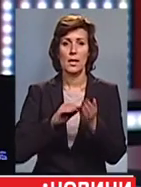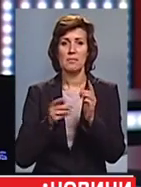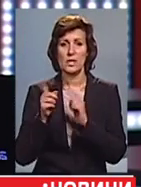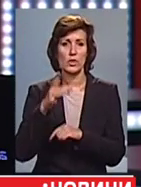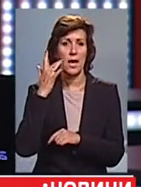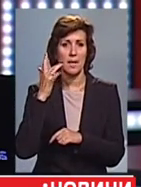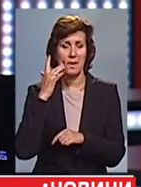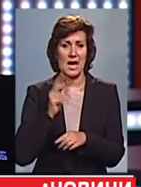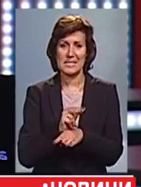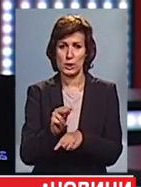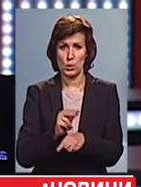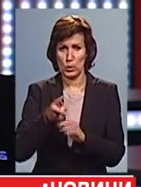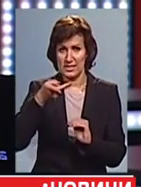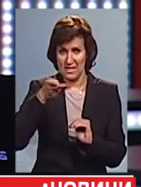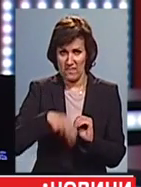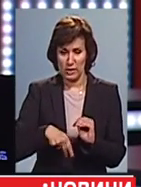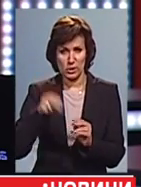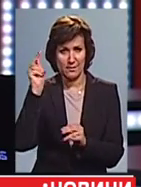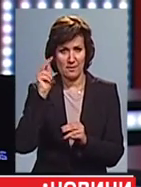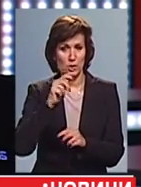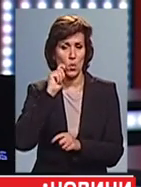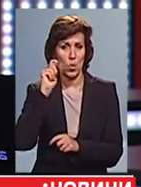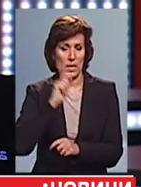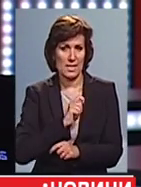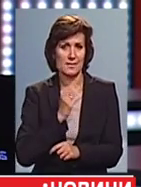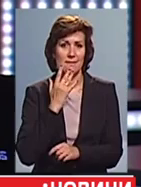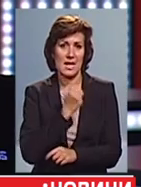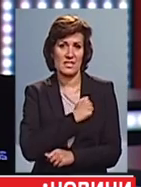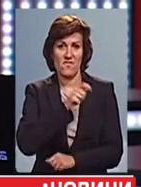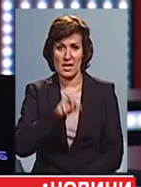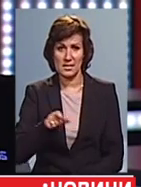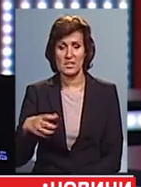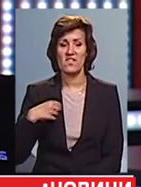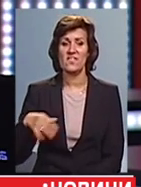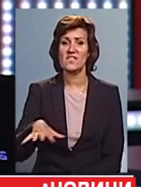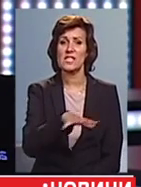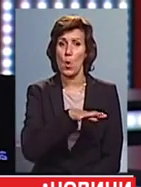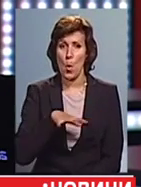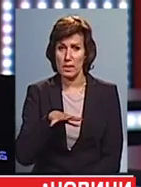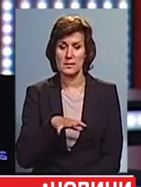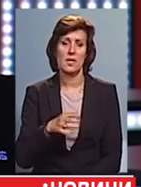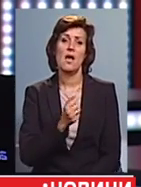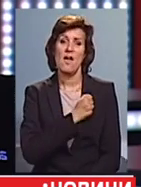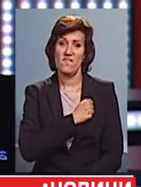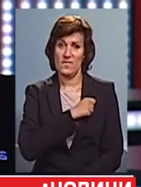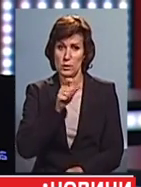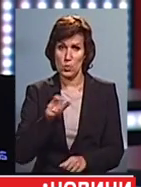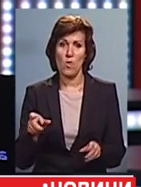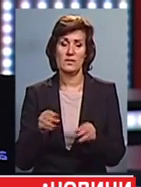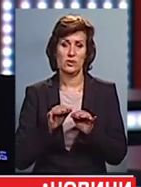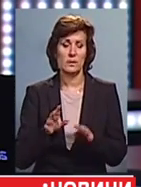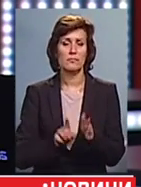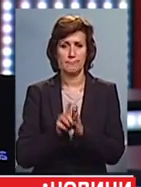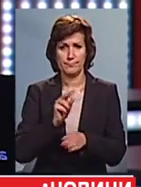Після того, як американські інструктори завершать навчати українських нацгвардійців у Львівській області, військові зі США